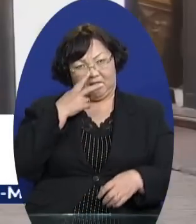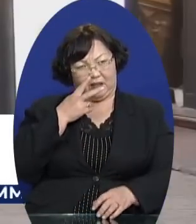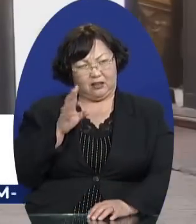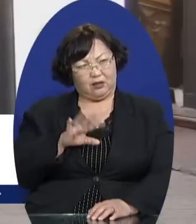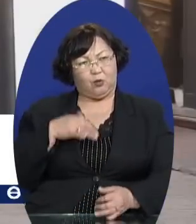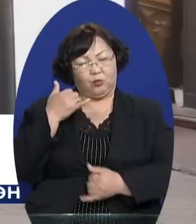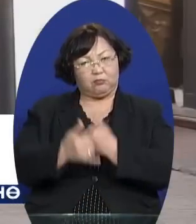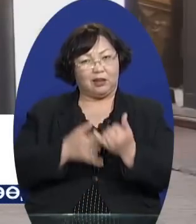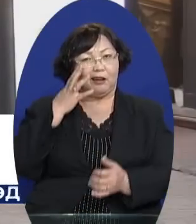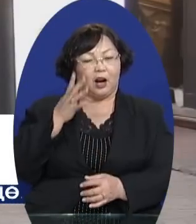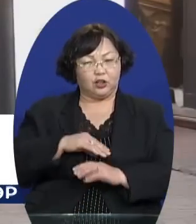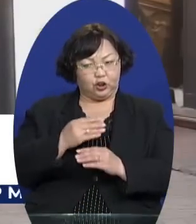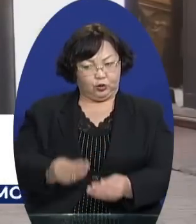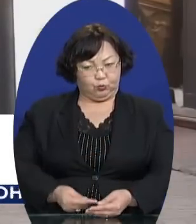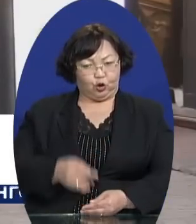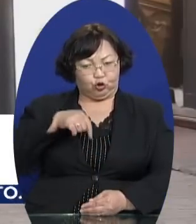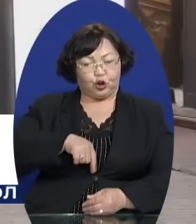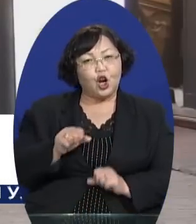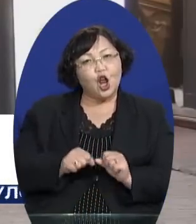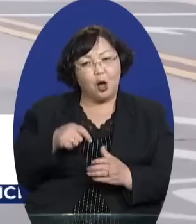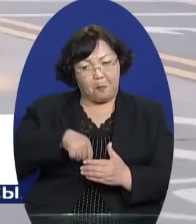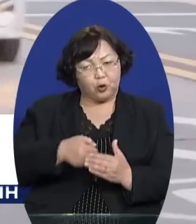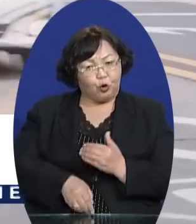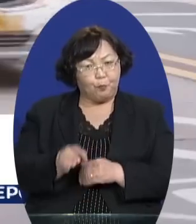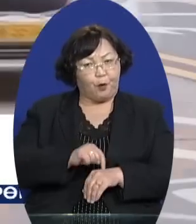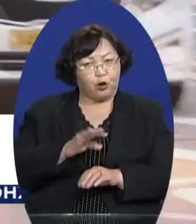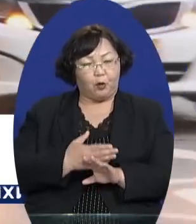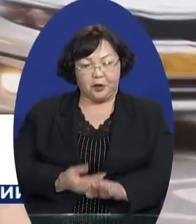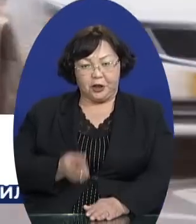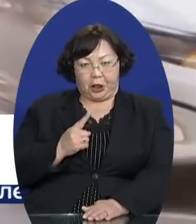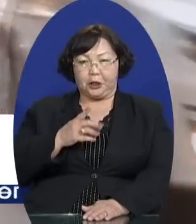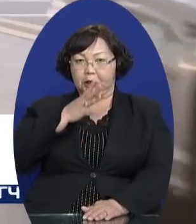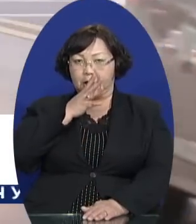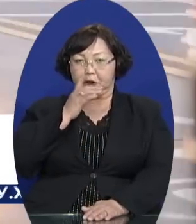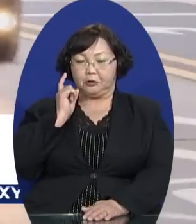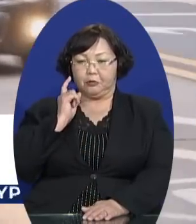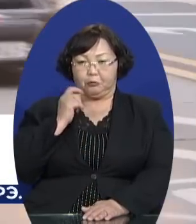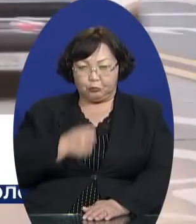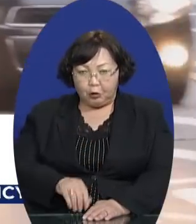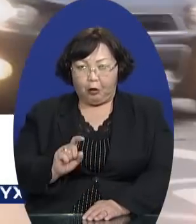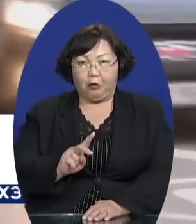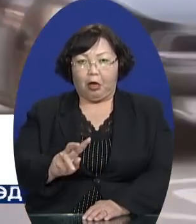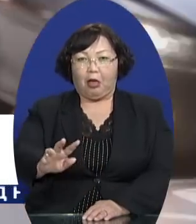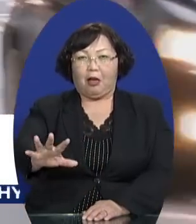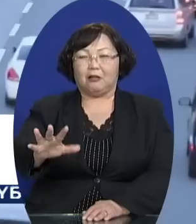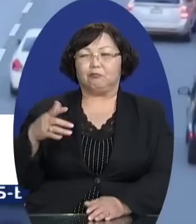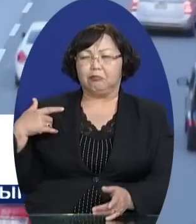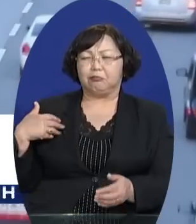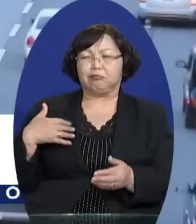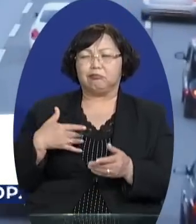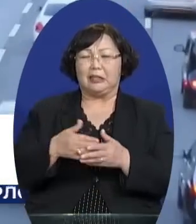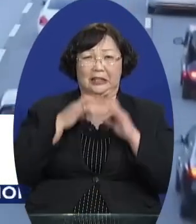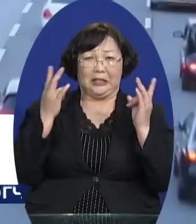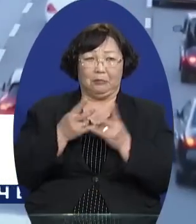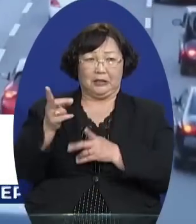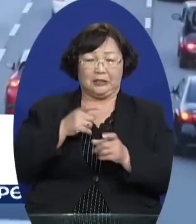аргаар насаа тоолох байдал өнөөдрийг хүртэл үргэлжилсээр иржээ. Ингээд насыг уламжлалт төв маягаар тоолдог байдлаас олж нийгэм эдийн засагт шаардлагагүй